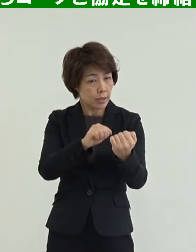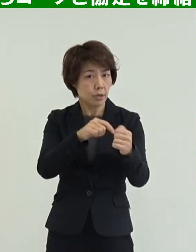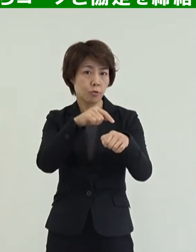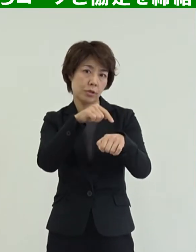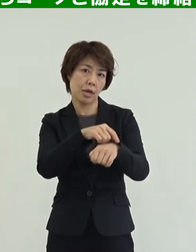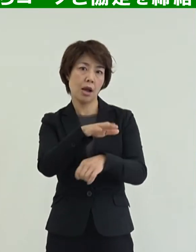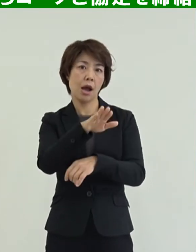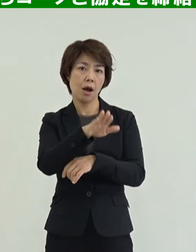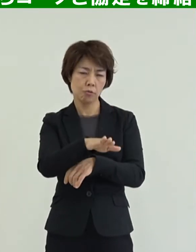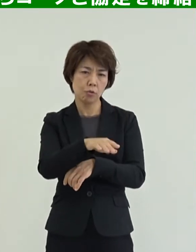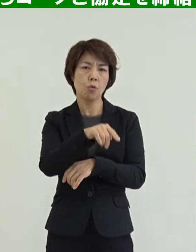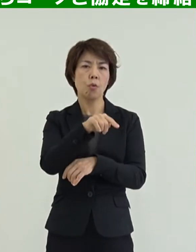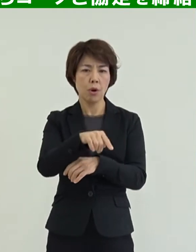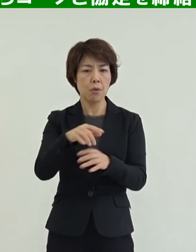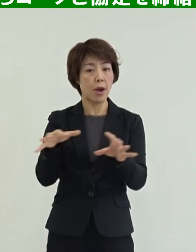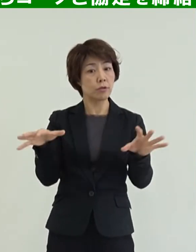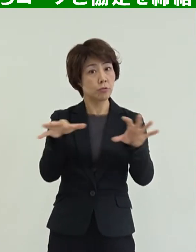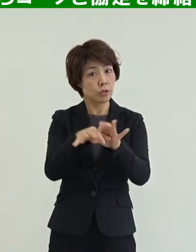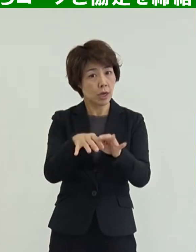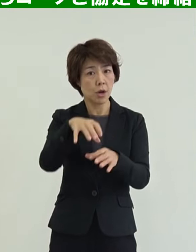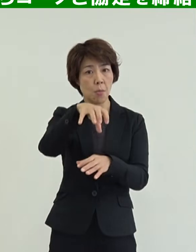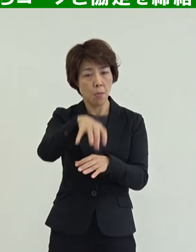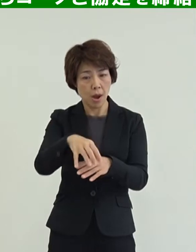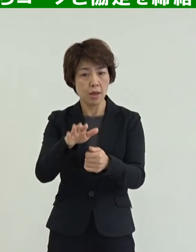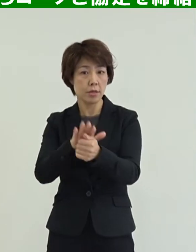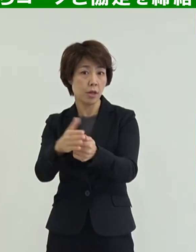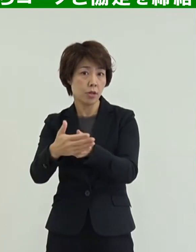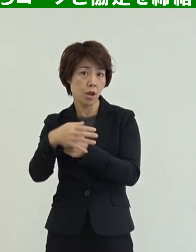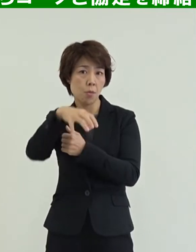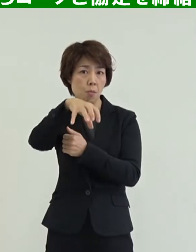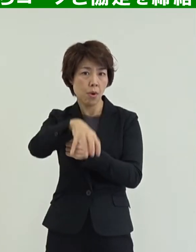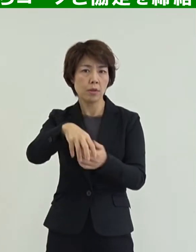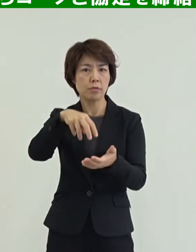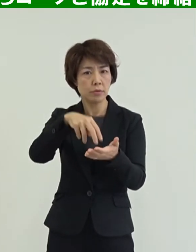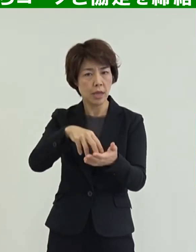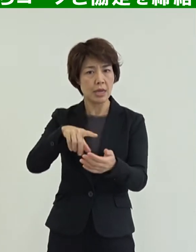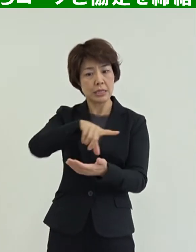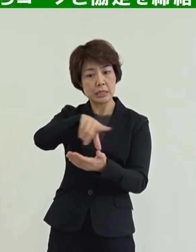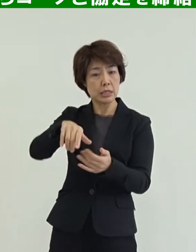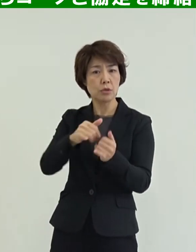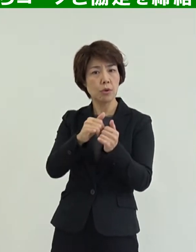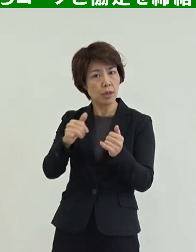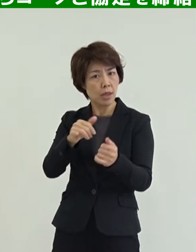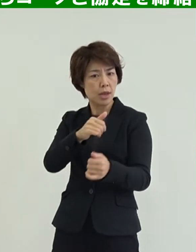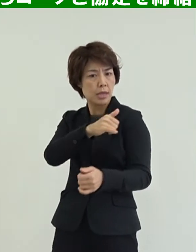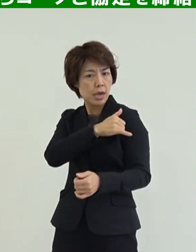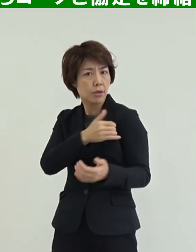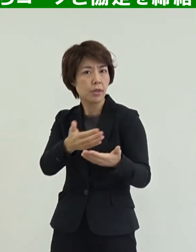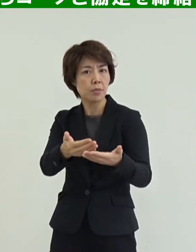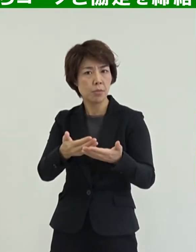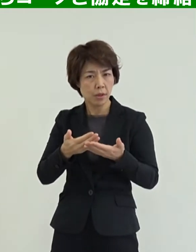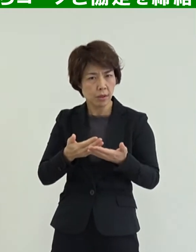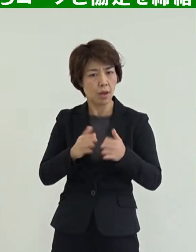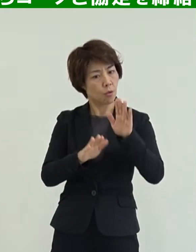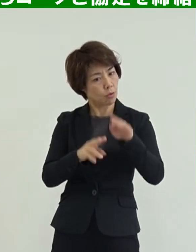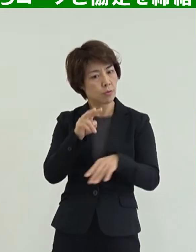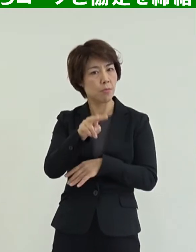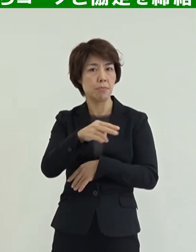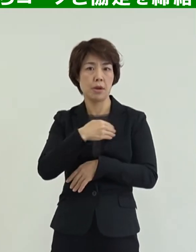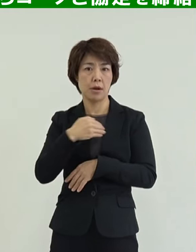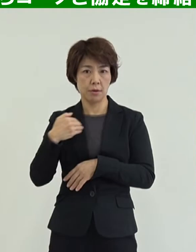あるということがつながりの場助け合いの場として地域の方々に役立てられている様子も行けられ